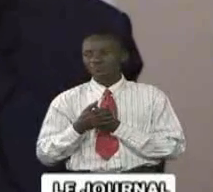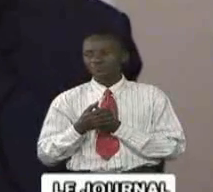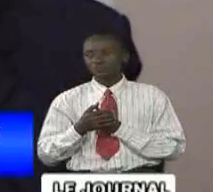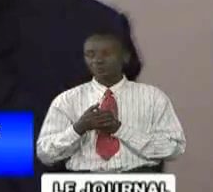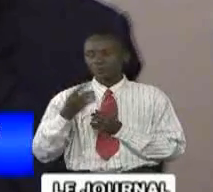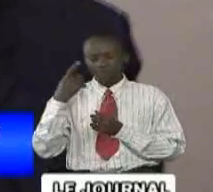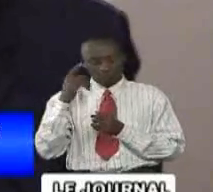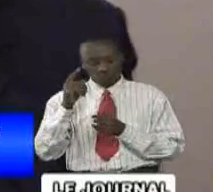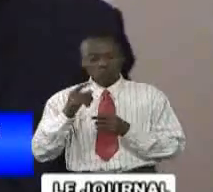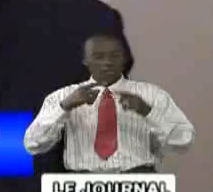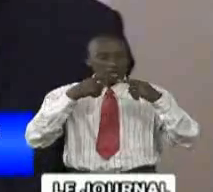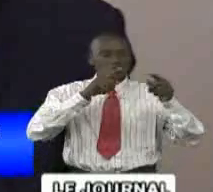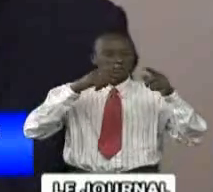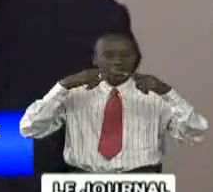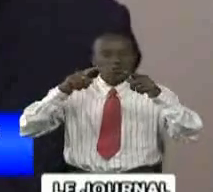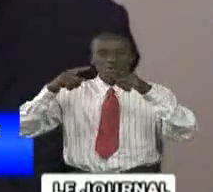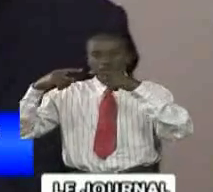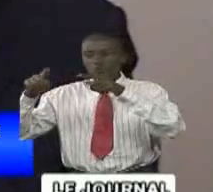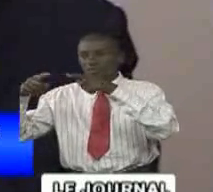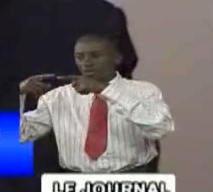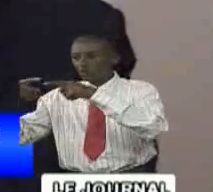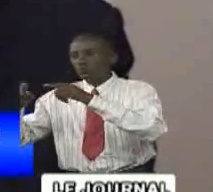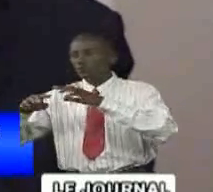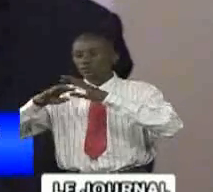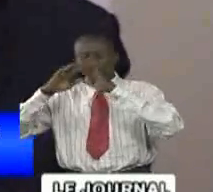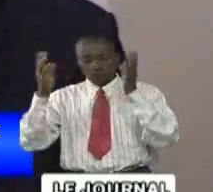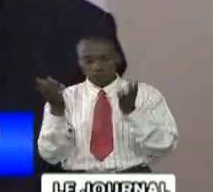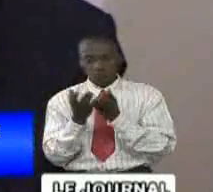large diffusion à l'endroit des collègues et